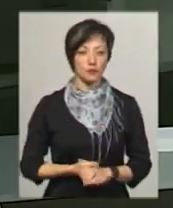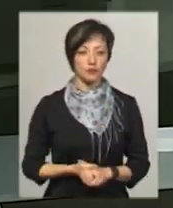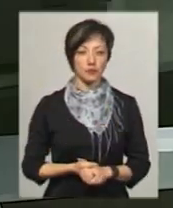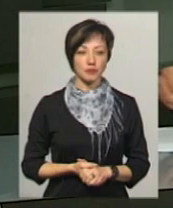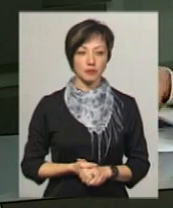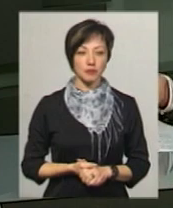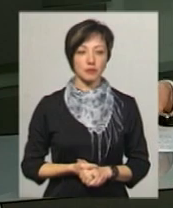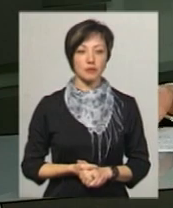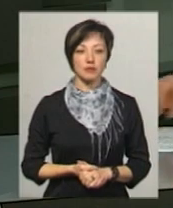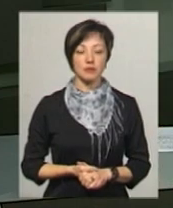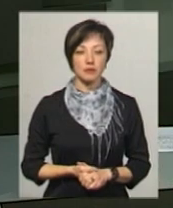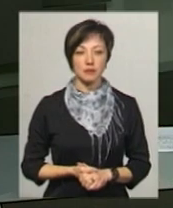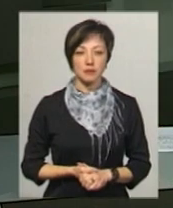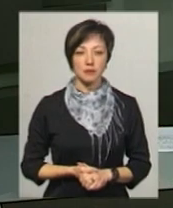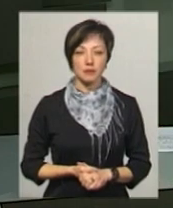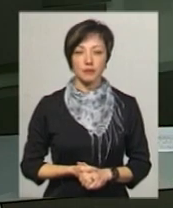Гриневич.